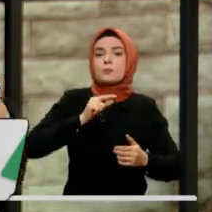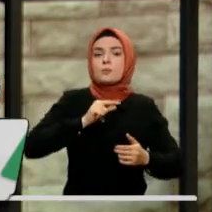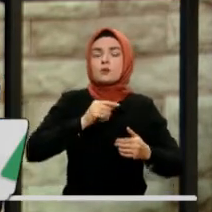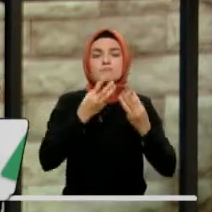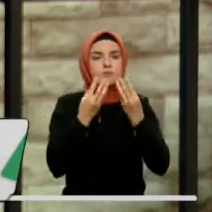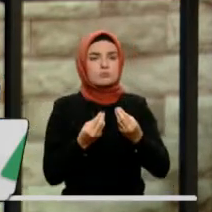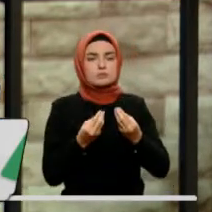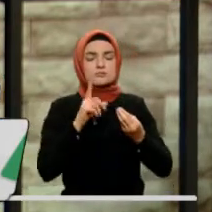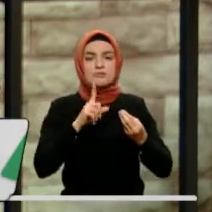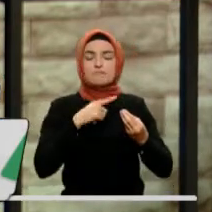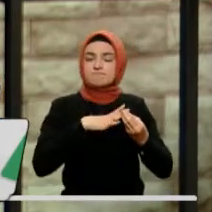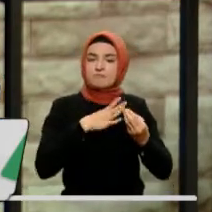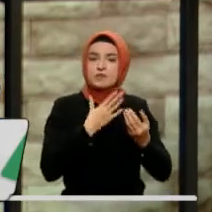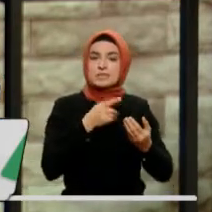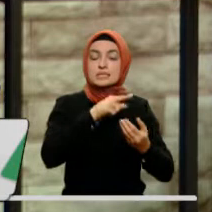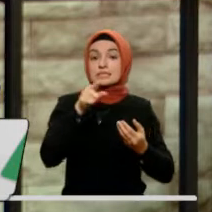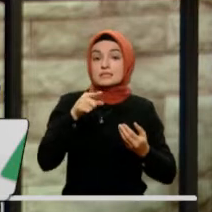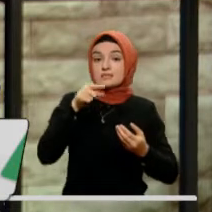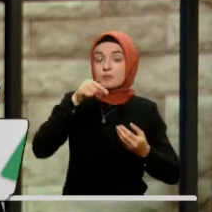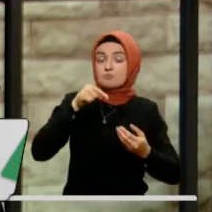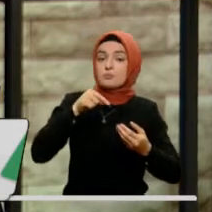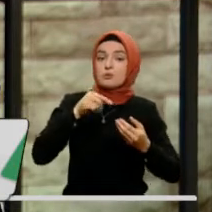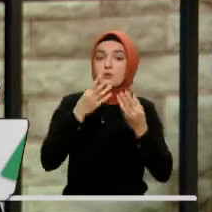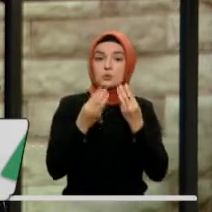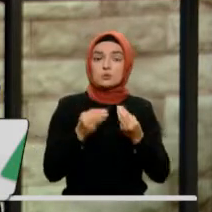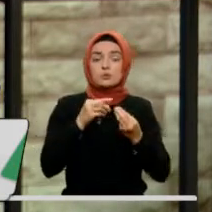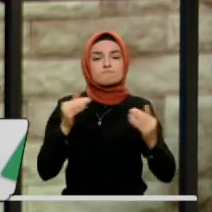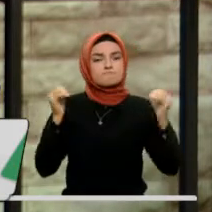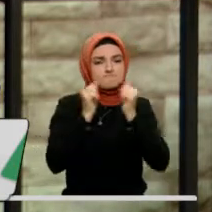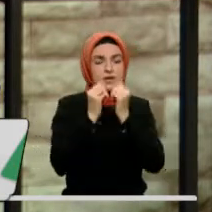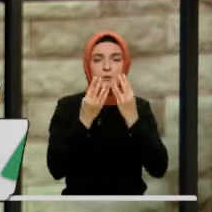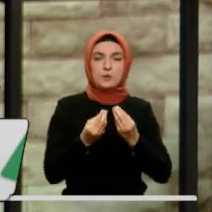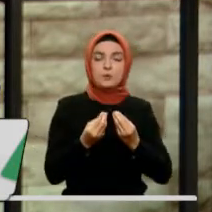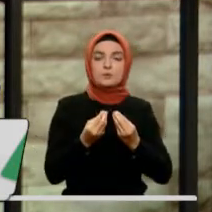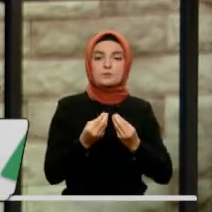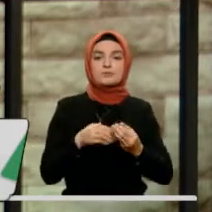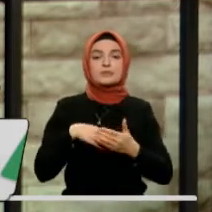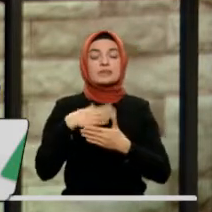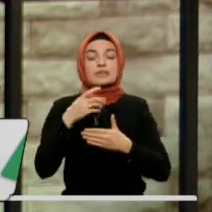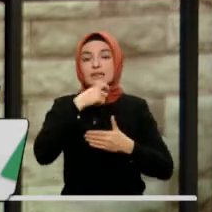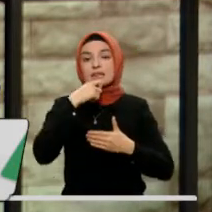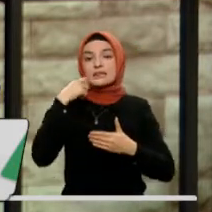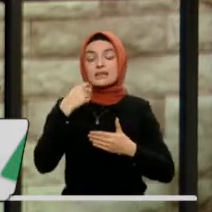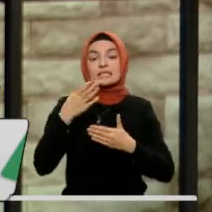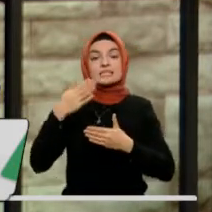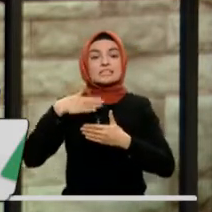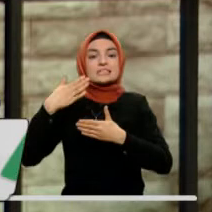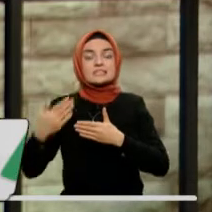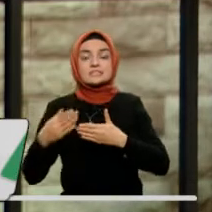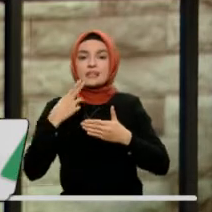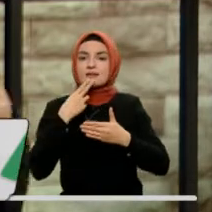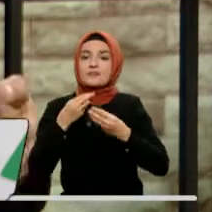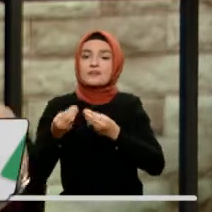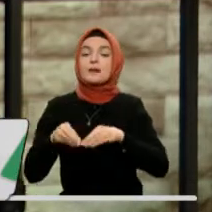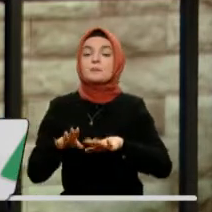demektir. Siz de böyle bir yapıya sahipseniz o birleşir o noktada. Eskiden hani Çerkezler dışarı kız vermezlerdi, dışarıdan kız. Niye?